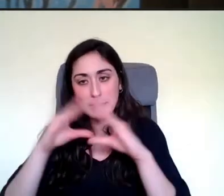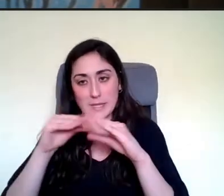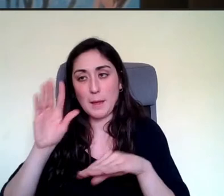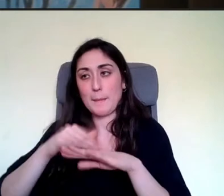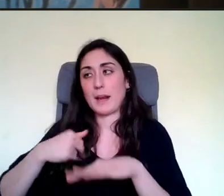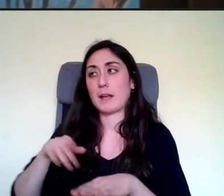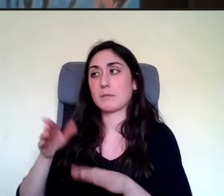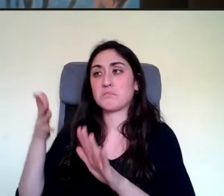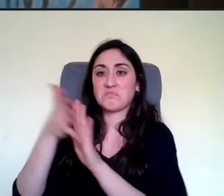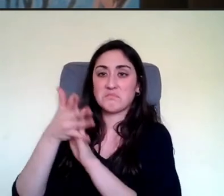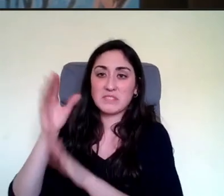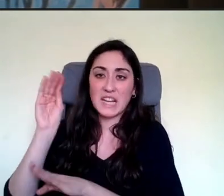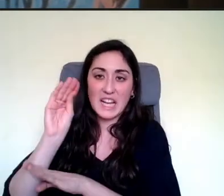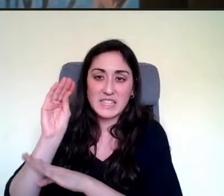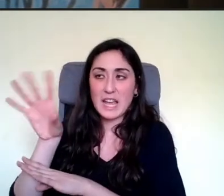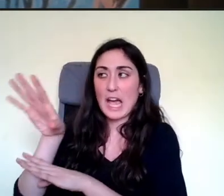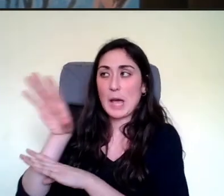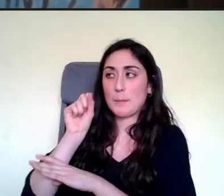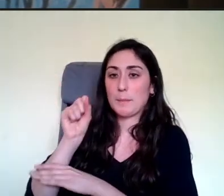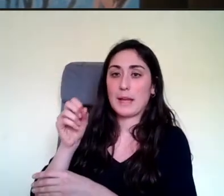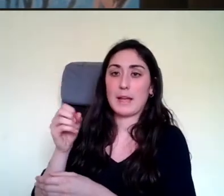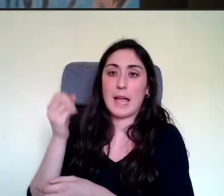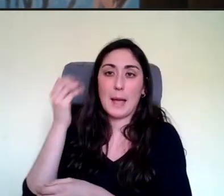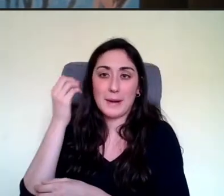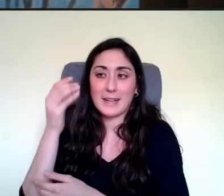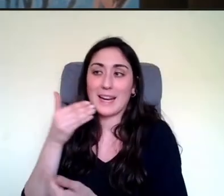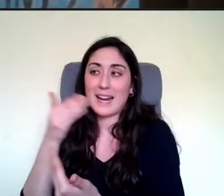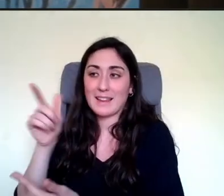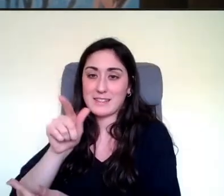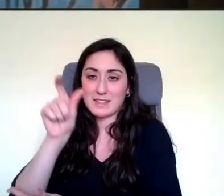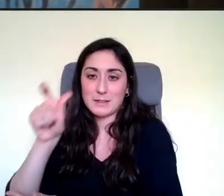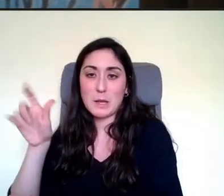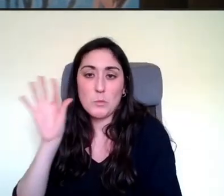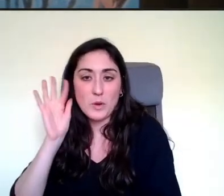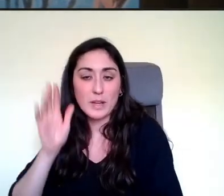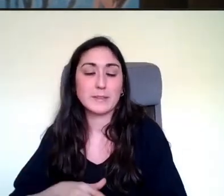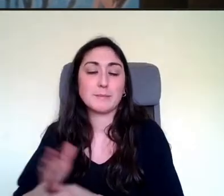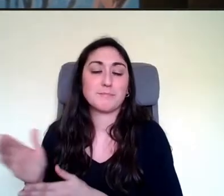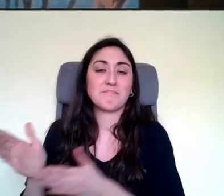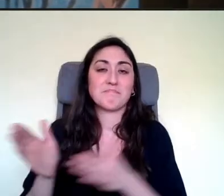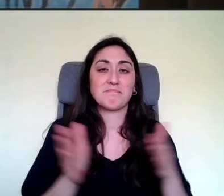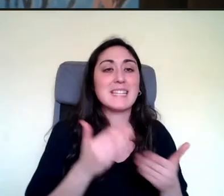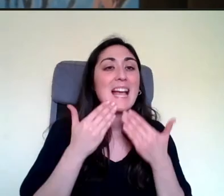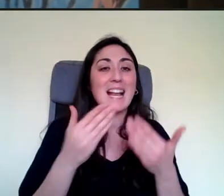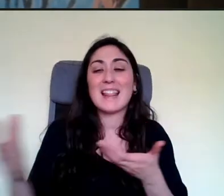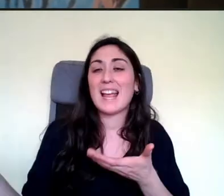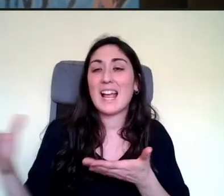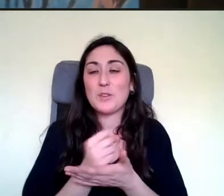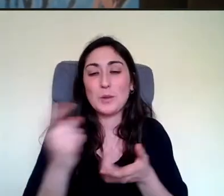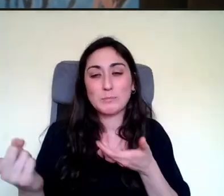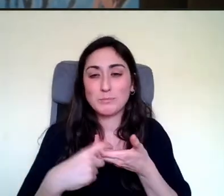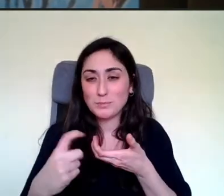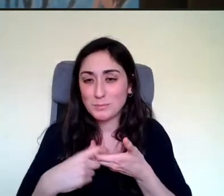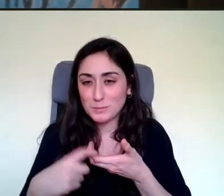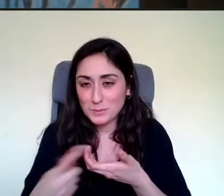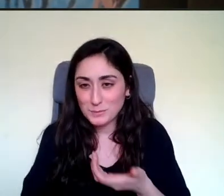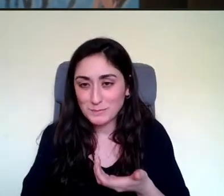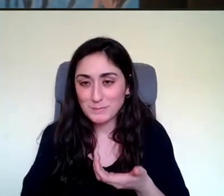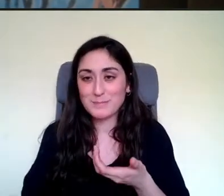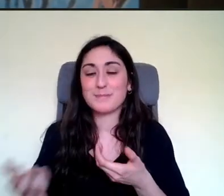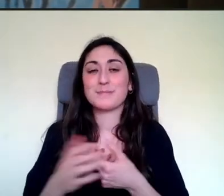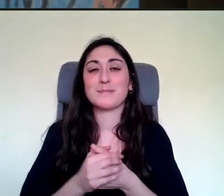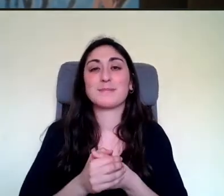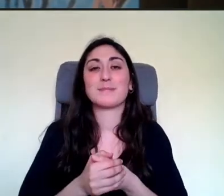més, moltíssimes gràcies, moltes gràcies per la participació, per la vostra participació. Ja tenim la mirada posada en el proper congrés del